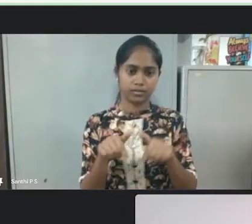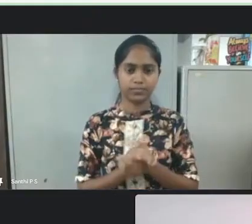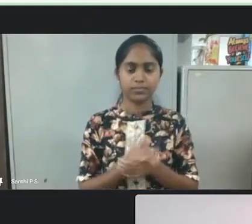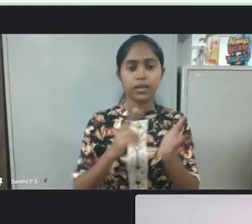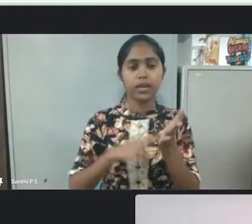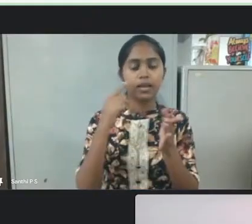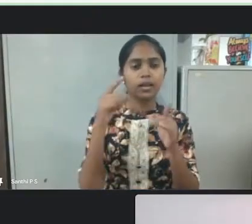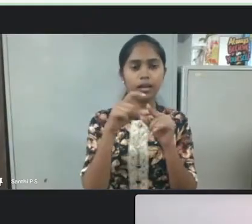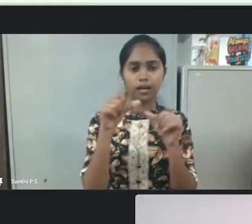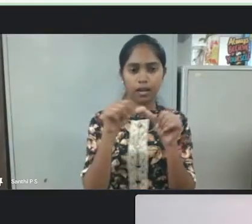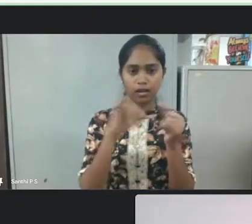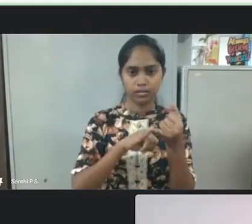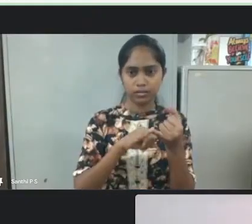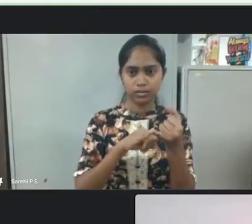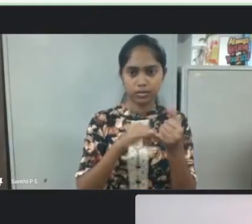നീണ്ടു